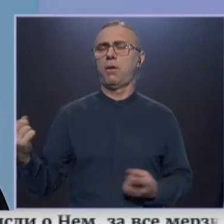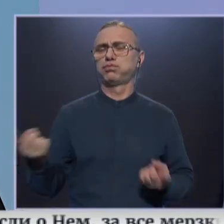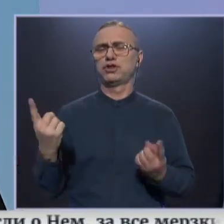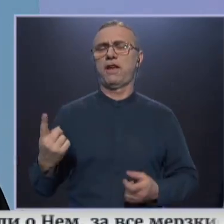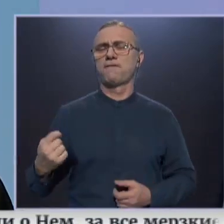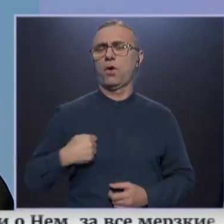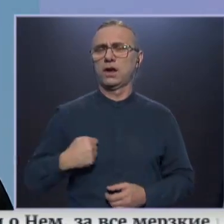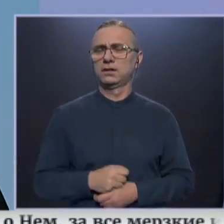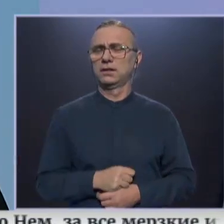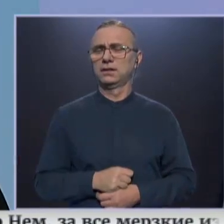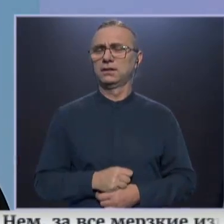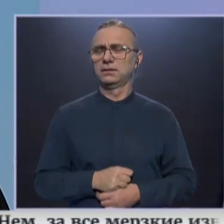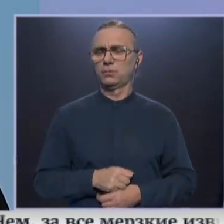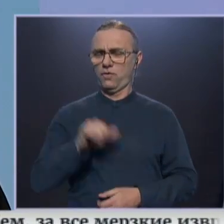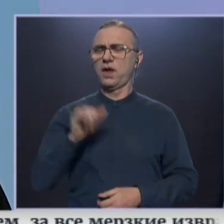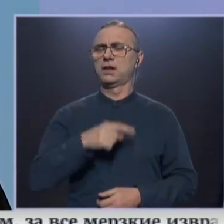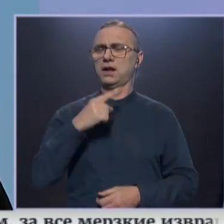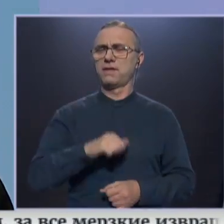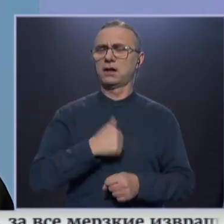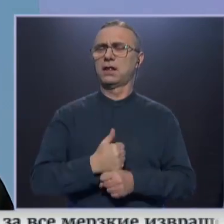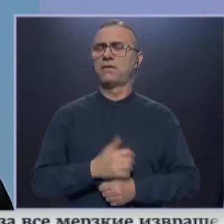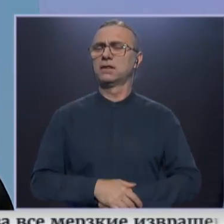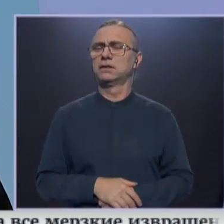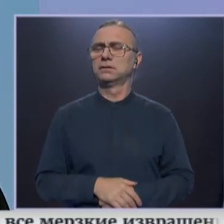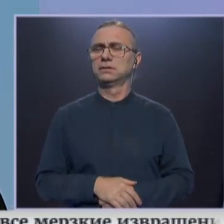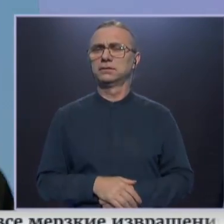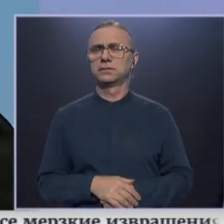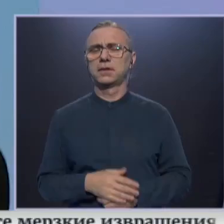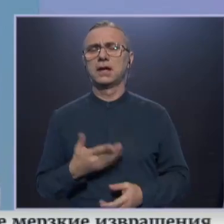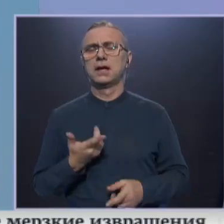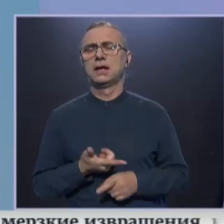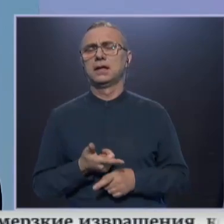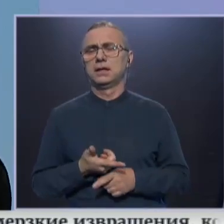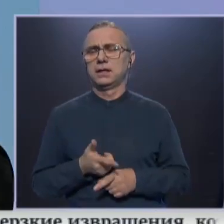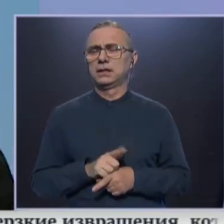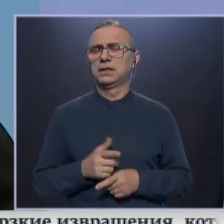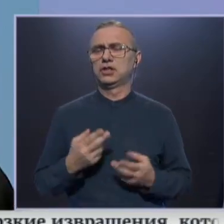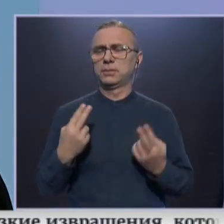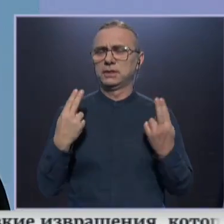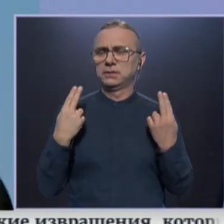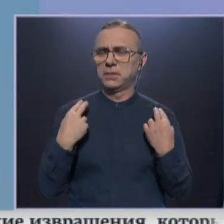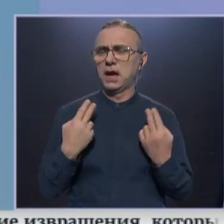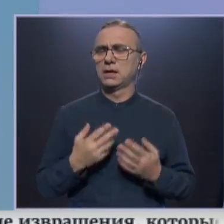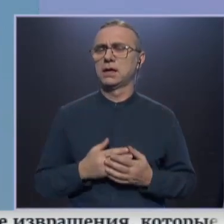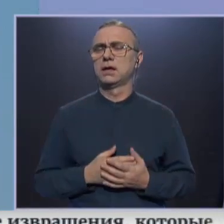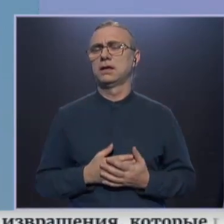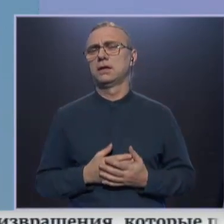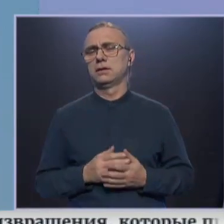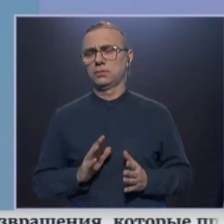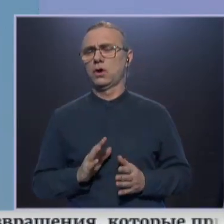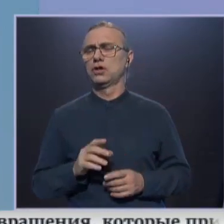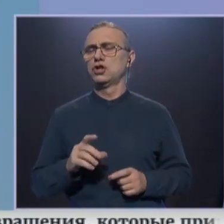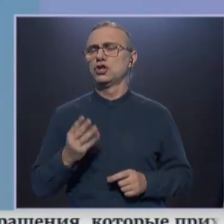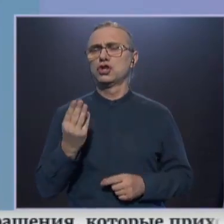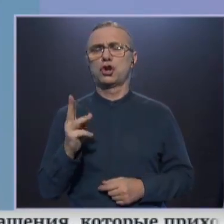Вот. Главное это уверенно говорить, если это говорить ой, очень смиренно, чересчур, то, конечно, может, смирение будет более присуще Сергию Радонежскому, но школоту